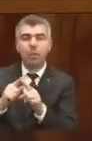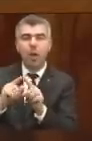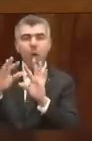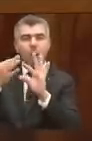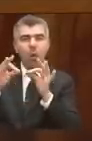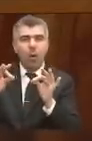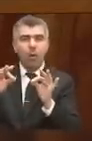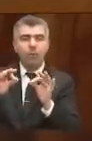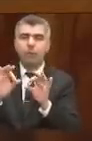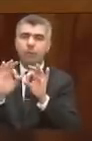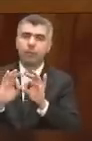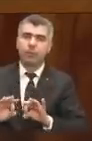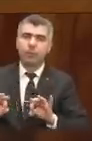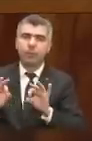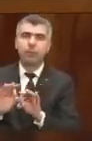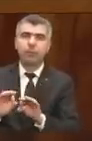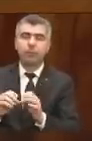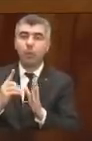احترامكم